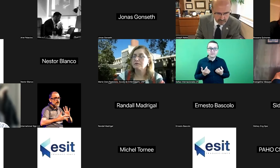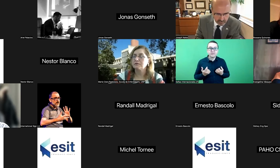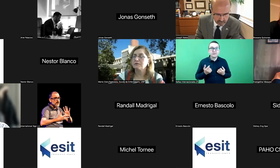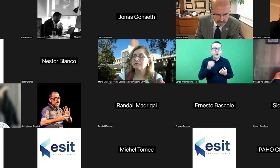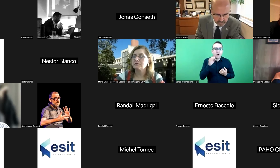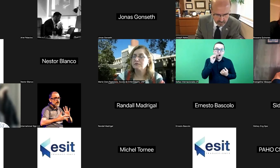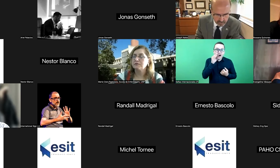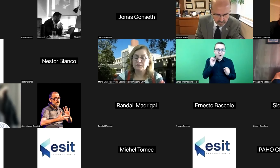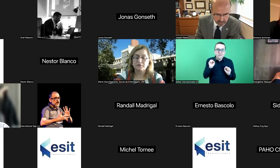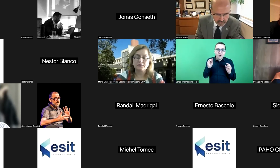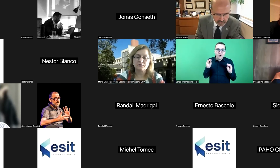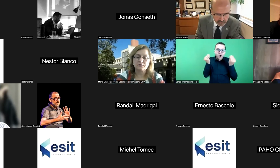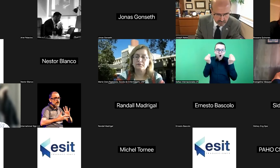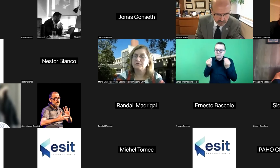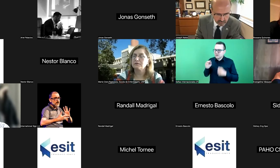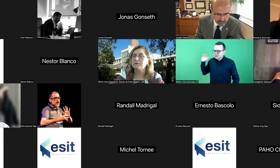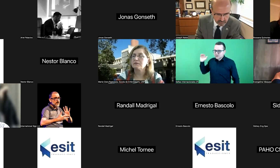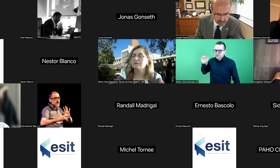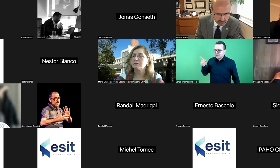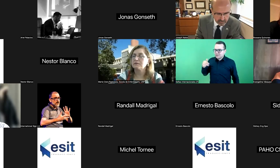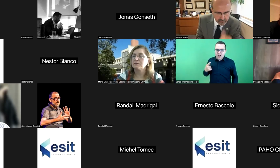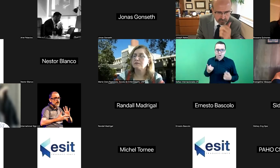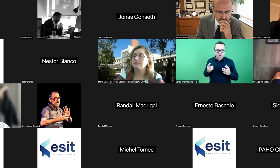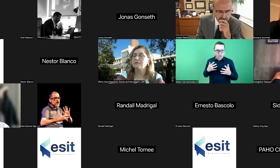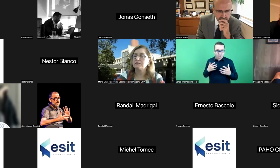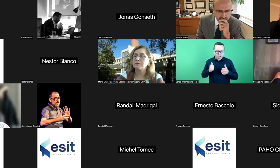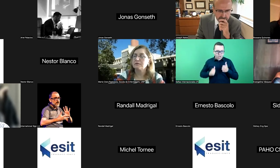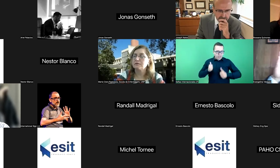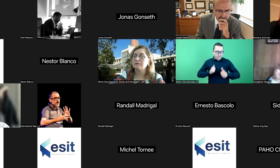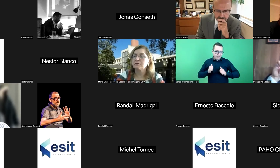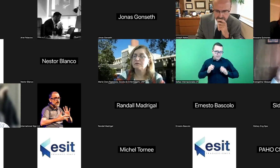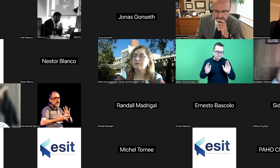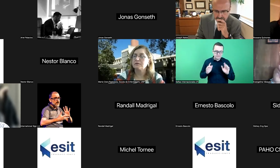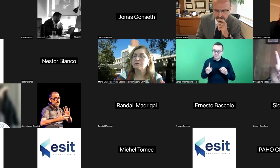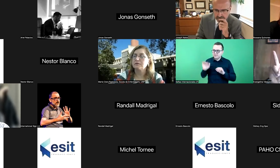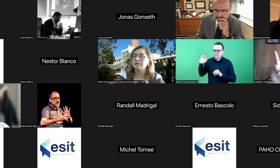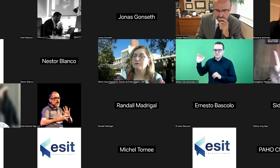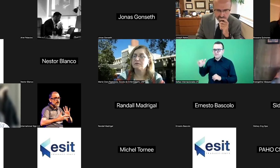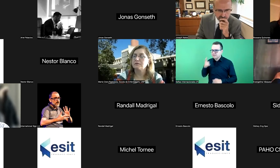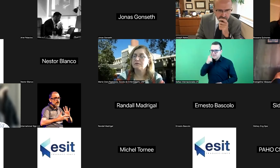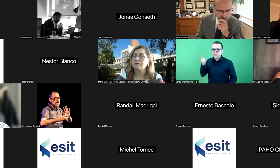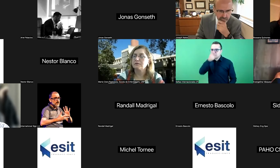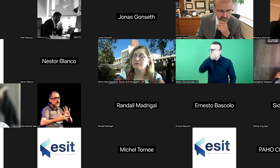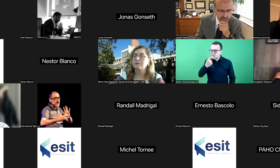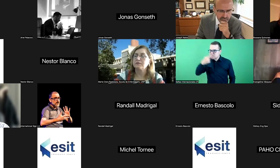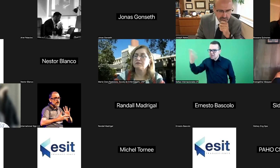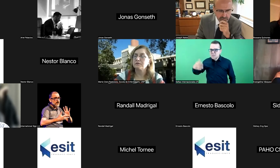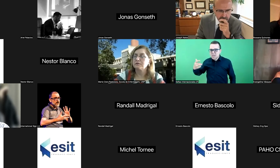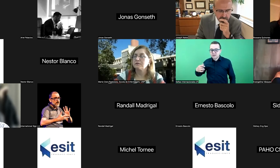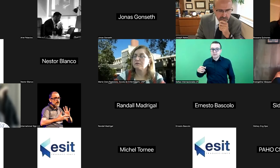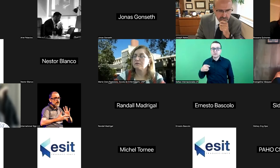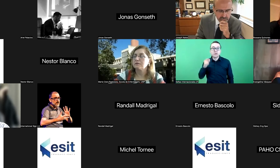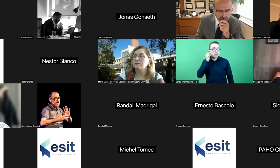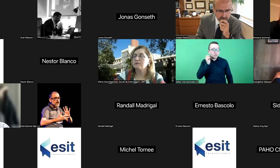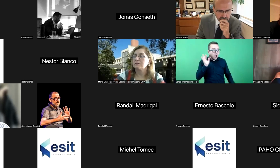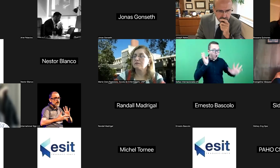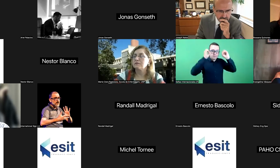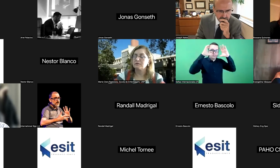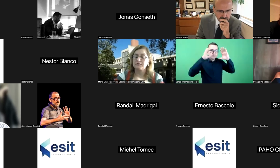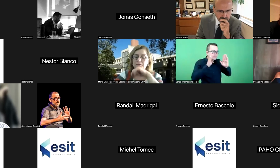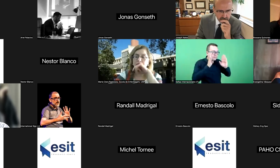sauvée. Et je pense que cela se passe quand les médecins et quand les patients et les proches ne sont pas écoutés. Il y a deux